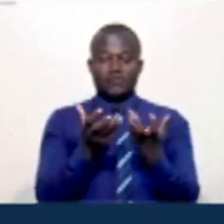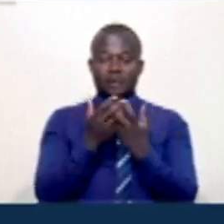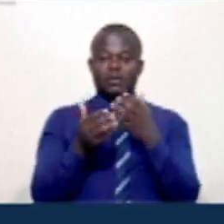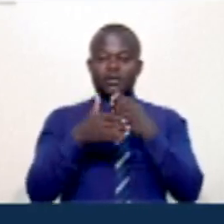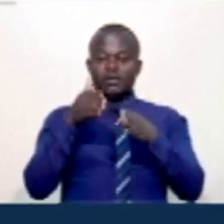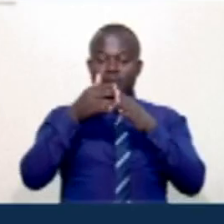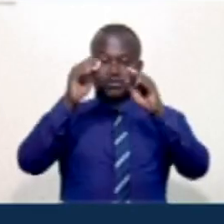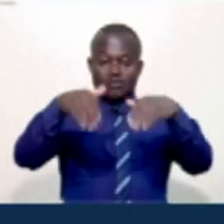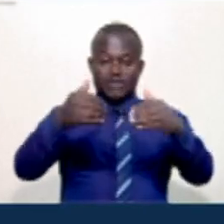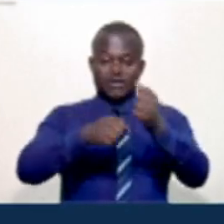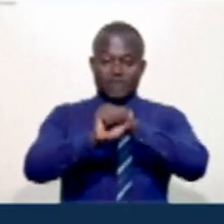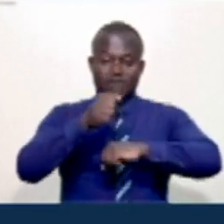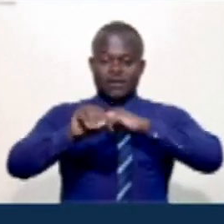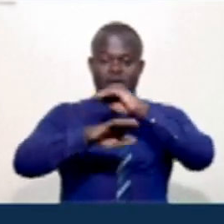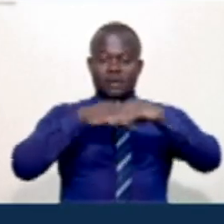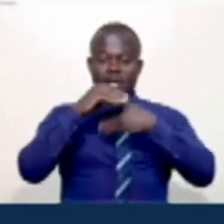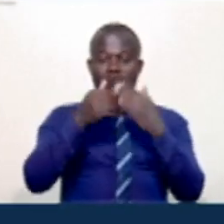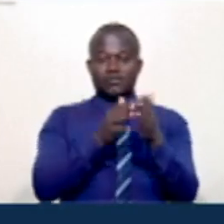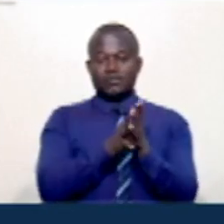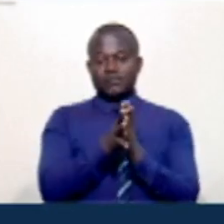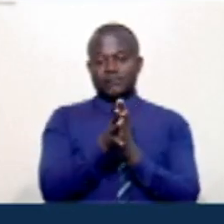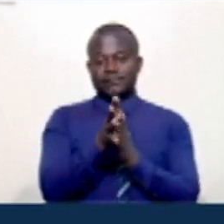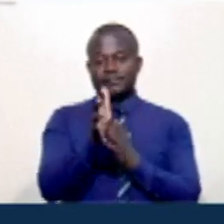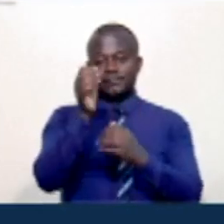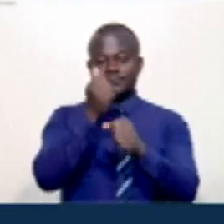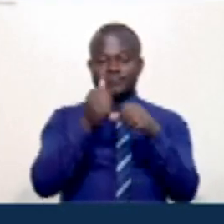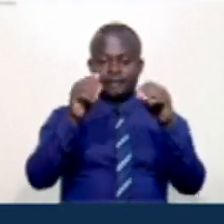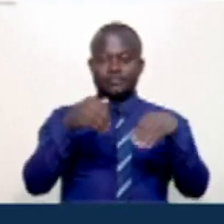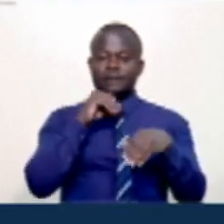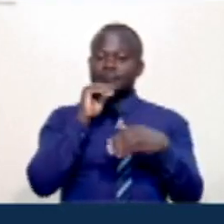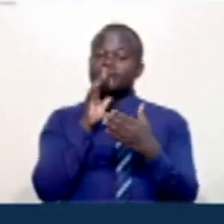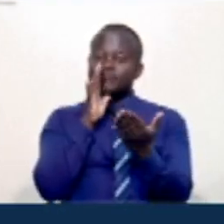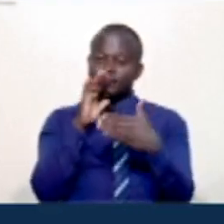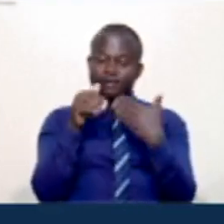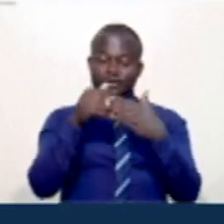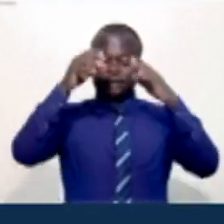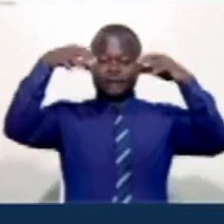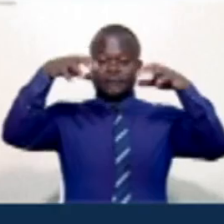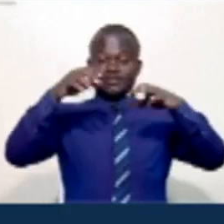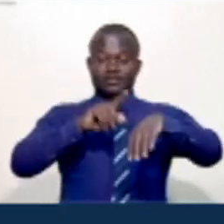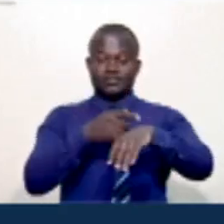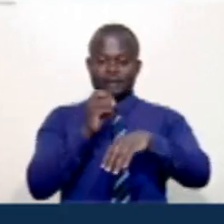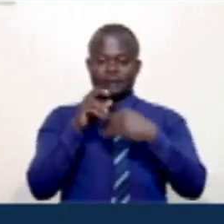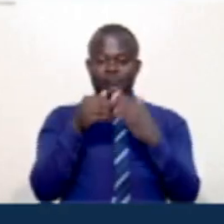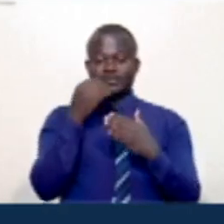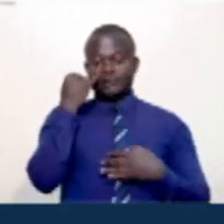ufite infrastructure zituma ushobora kuhira imyaka yawe ukazajya ukora uhinga udategereje ngo imvura izagwa ryari cyangwa se niyo